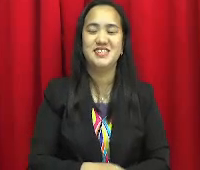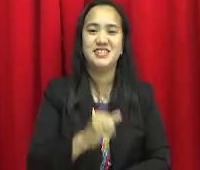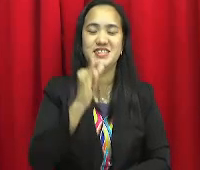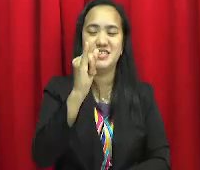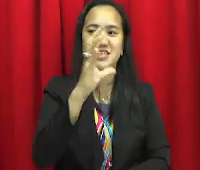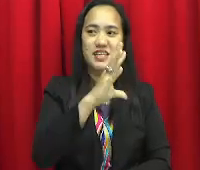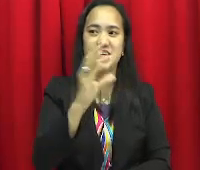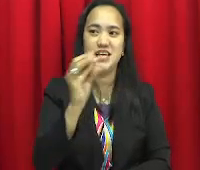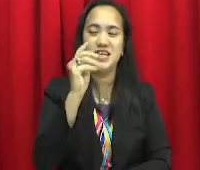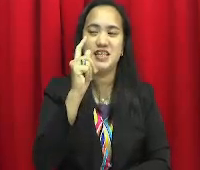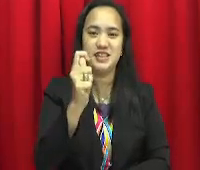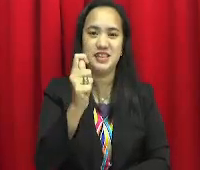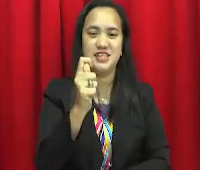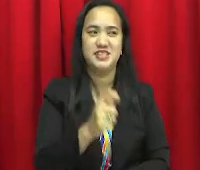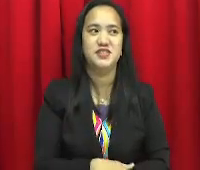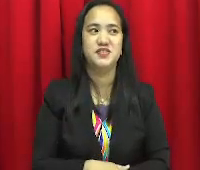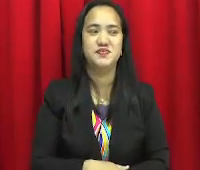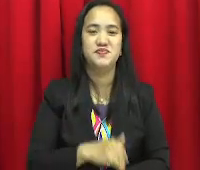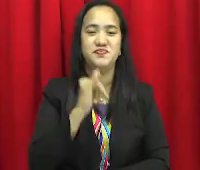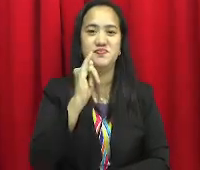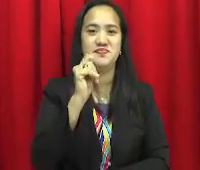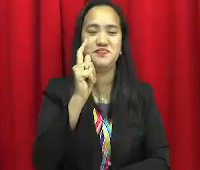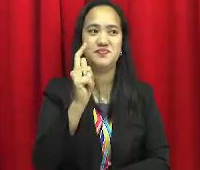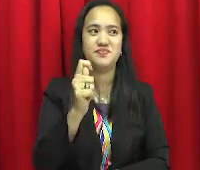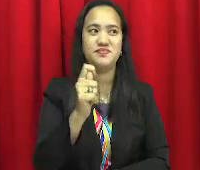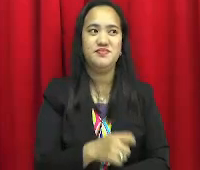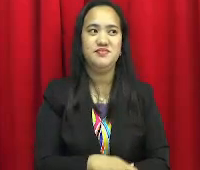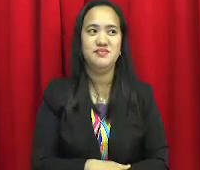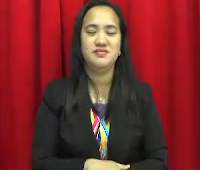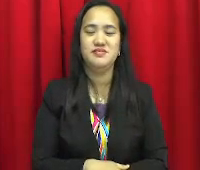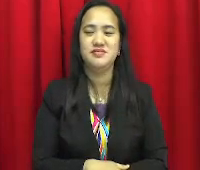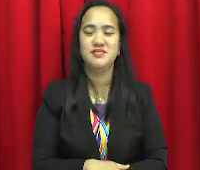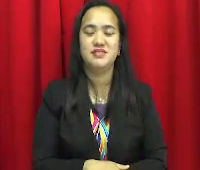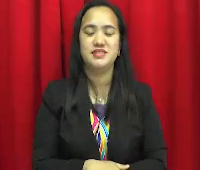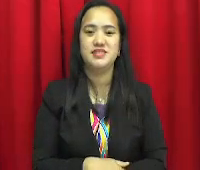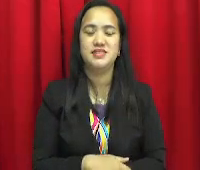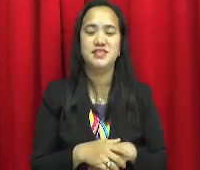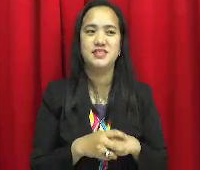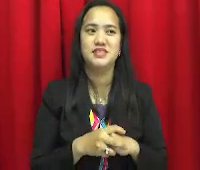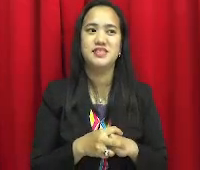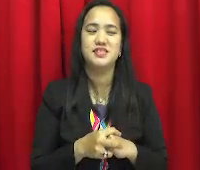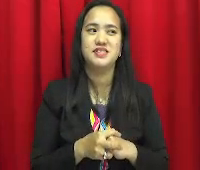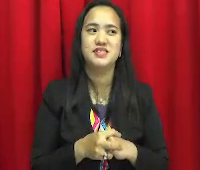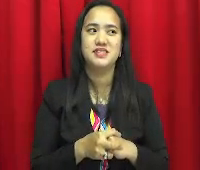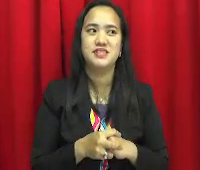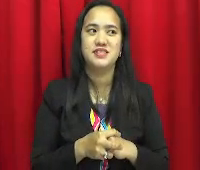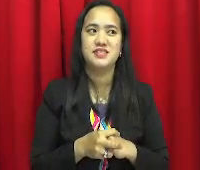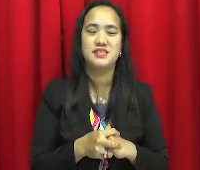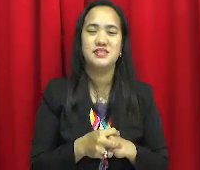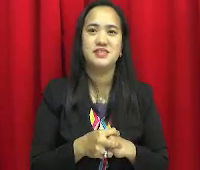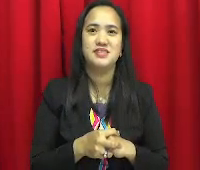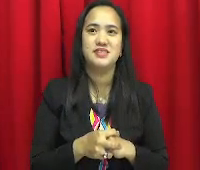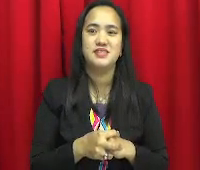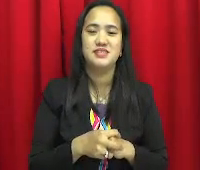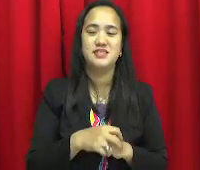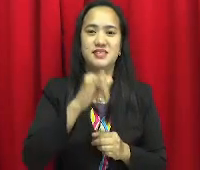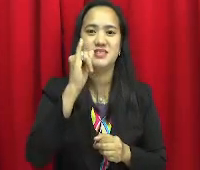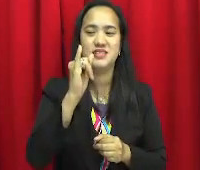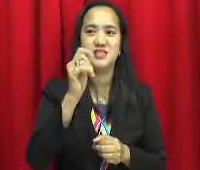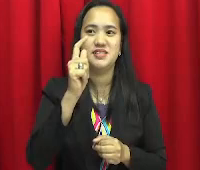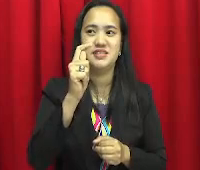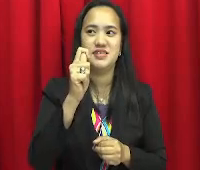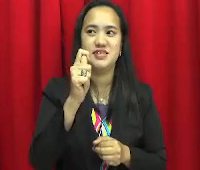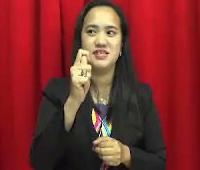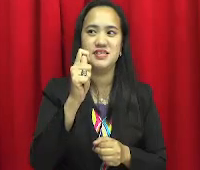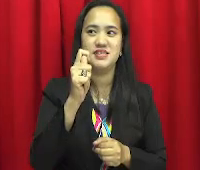Malaking bahagi yung IT. Pagka-IT kasi, kayang sabihin, kayang magpakita ni Lamsel sa